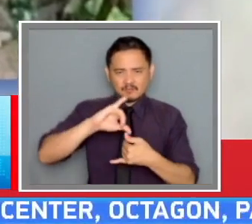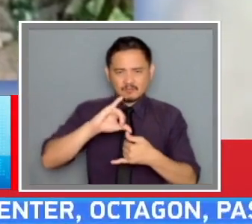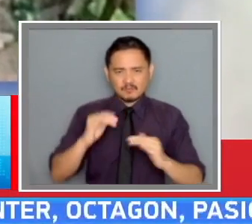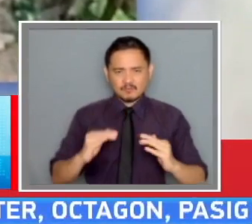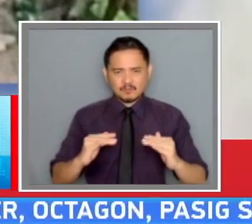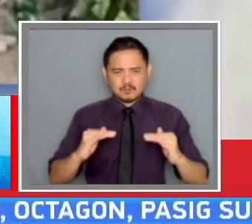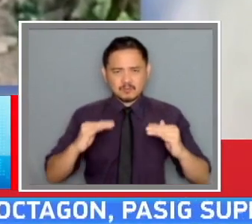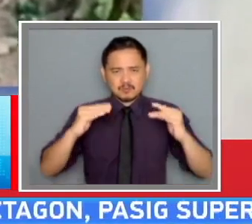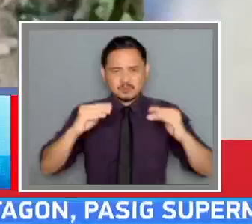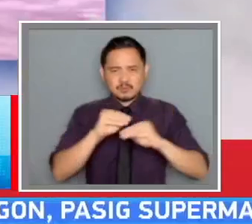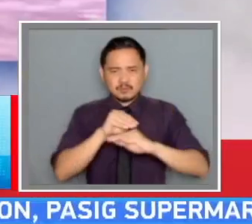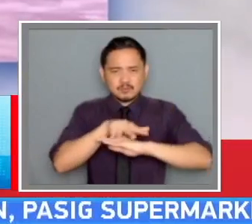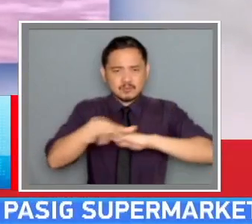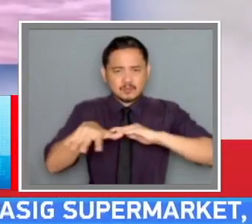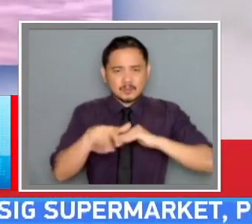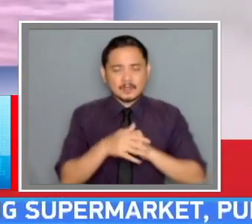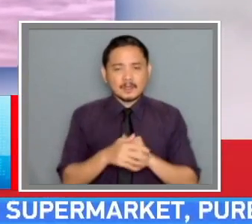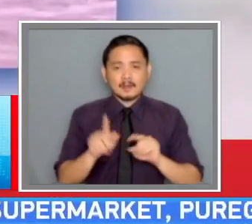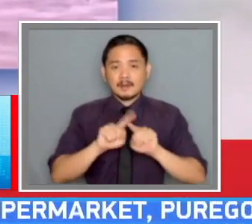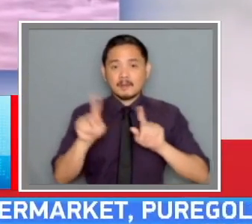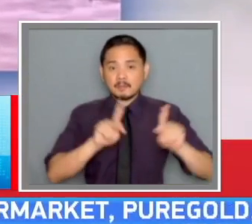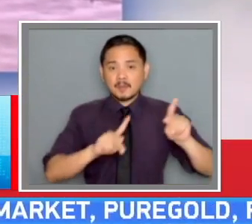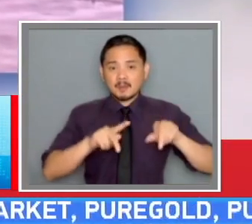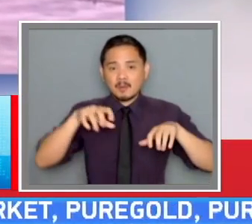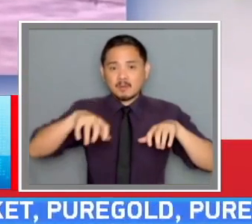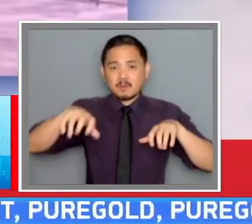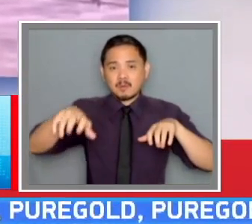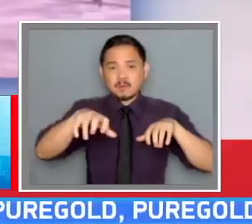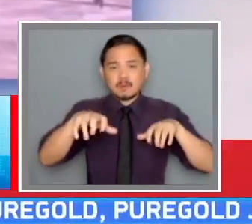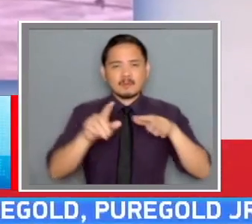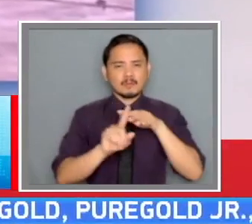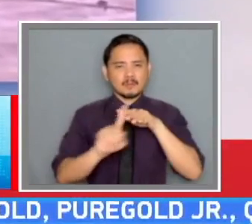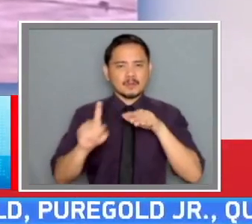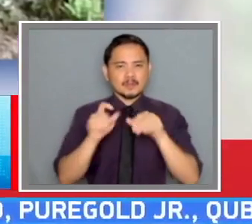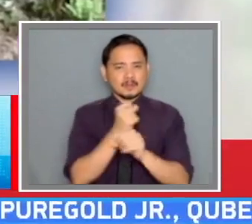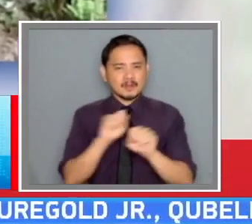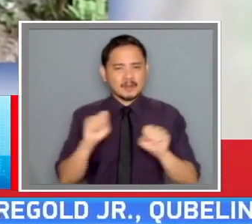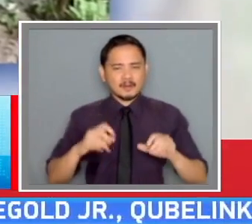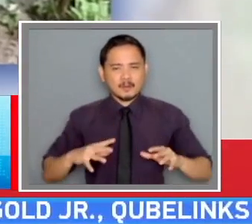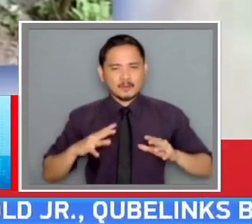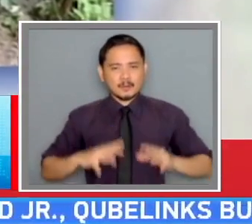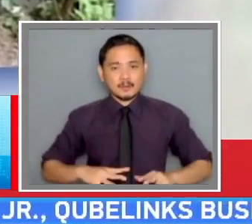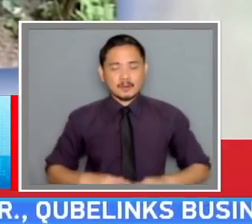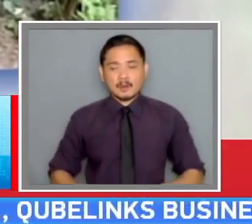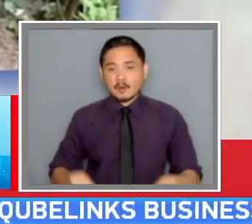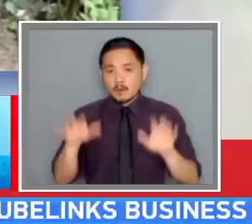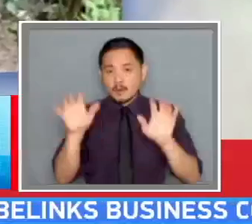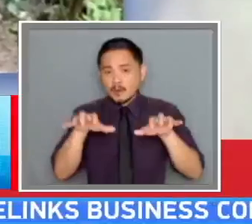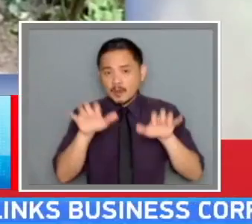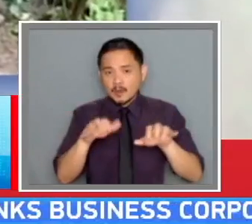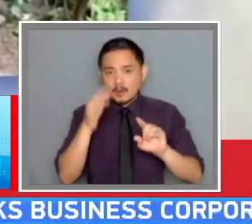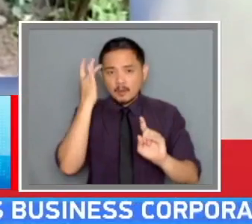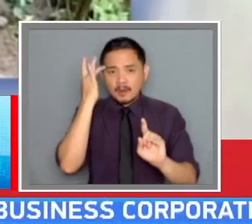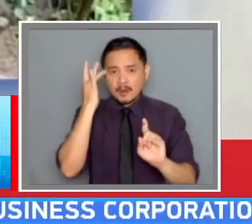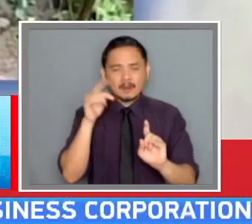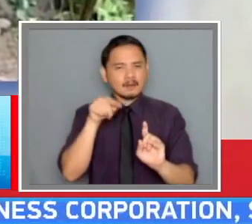Nailigtas naman agad ang mga residente. Ayon sa PAGASA, ang pag-ulan doon ay dulot ng local